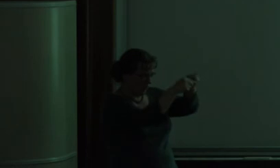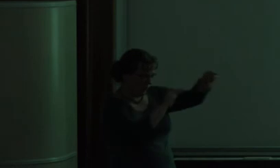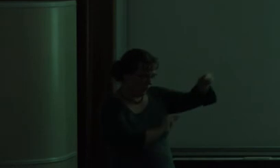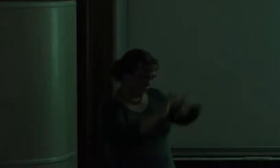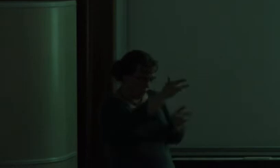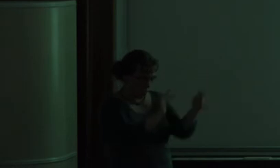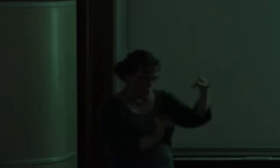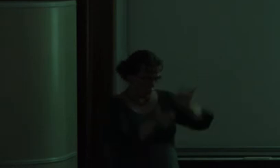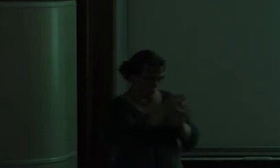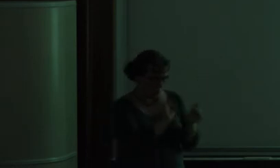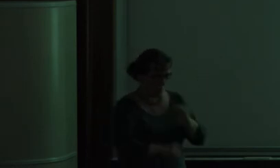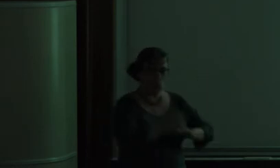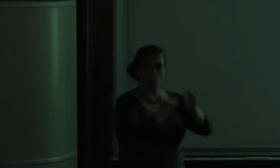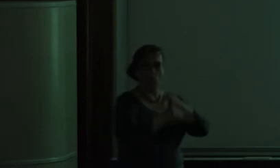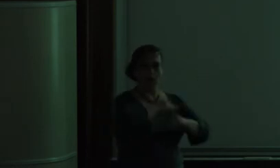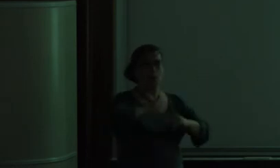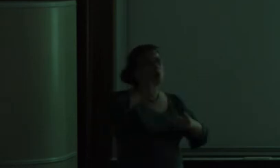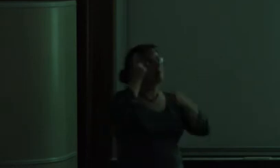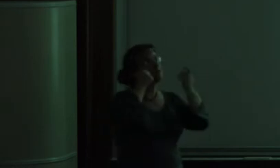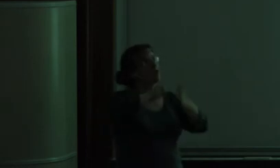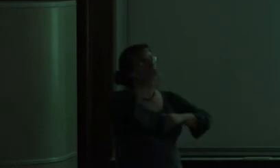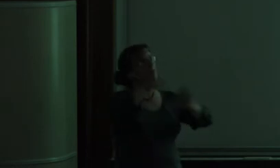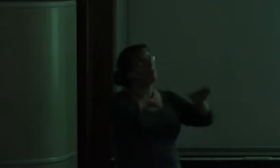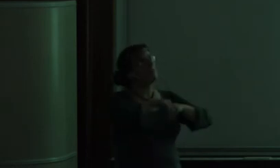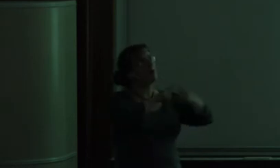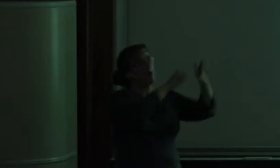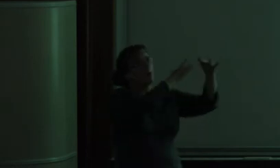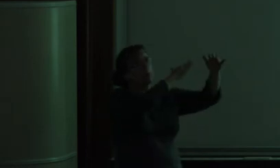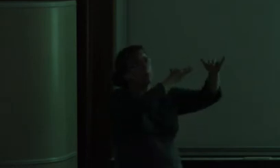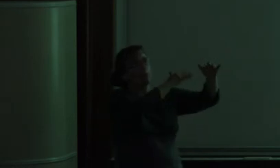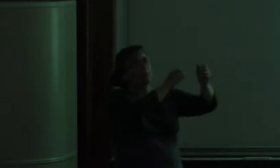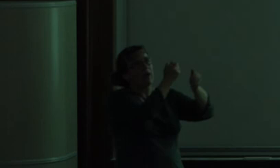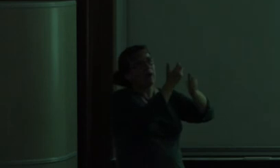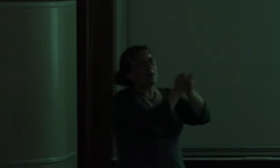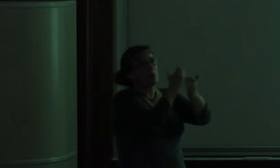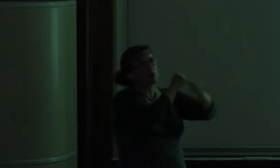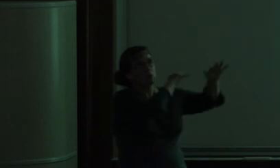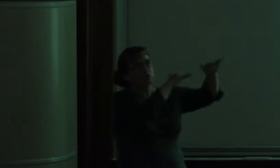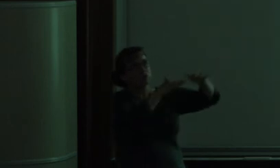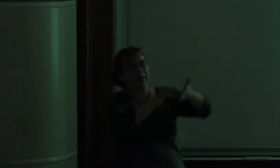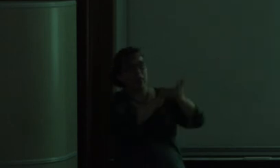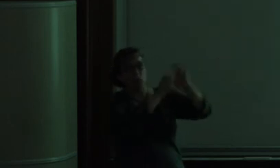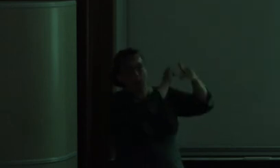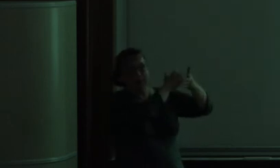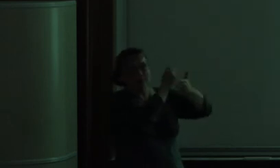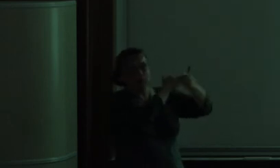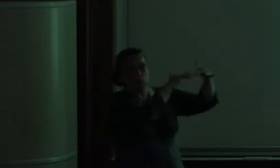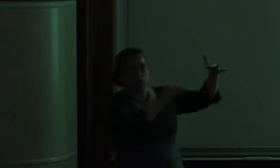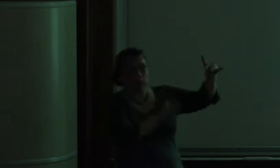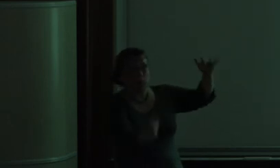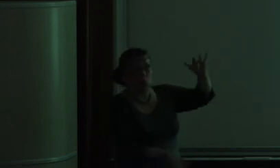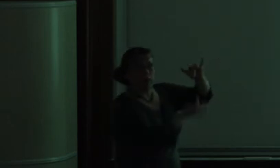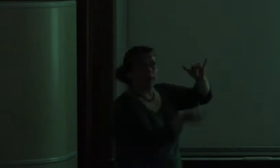les autres. Pensez vos programmes différemment comme quelque chose qui coule et avec des bouts qu'on peut connecter les uns aux autres. Et regardez